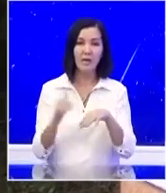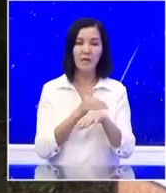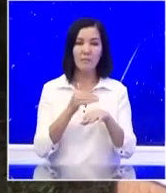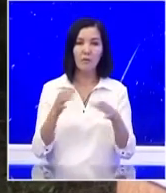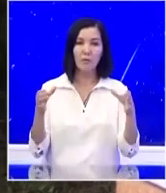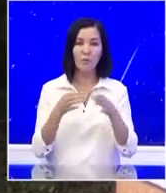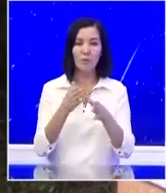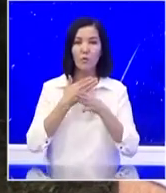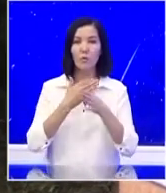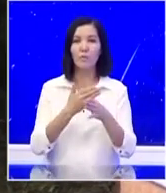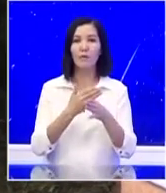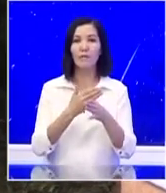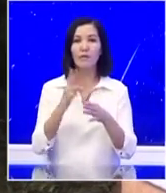көмегімен